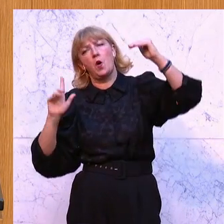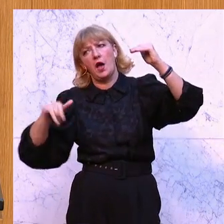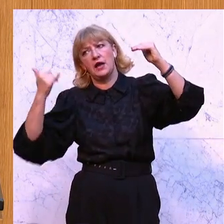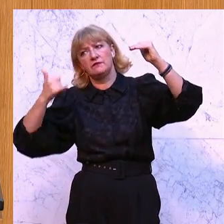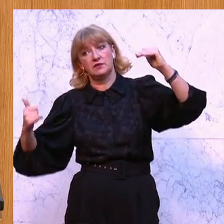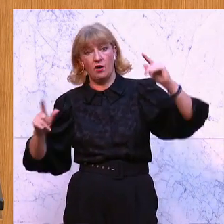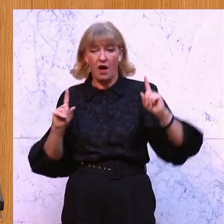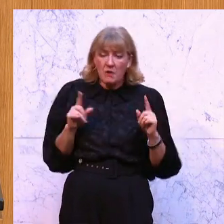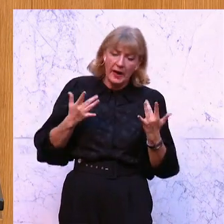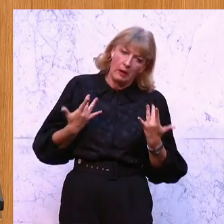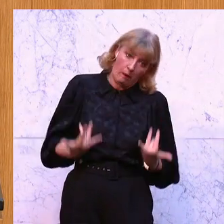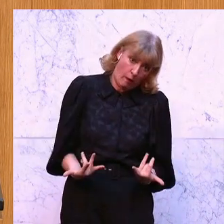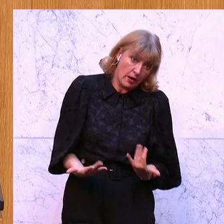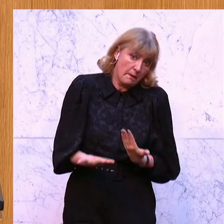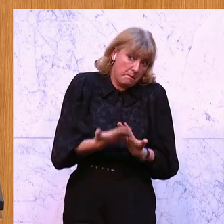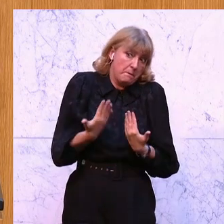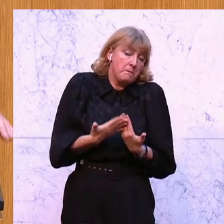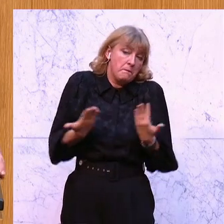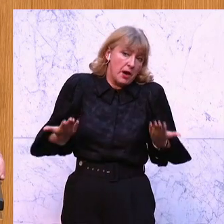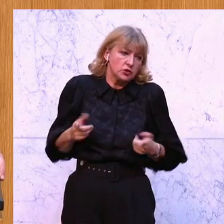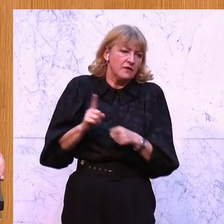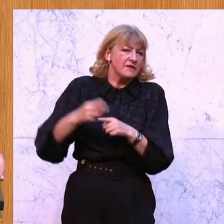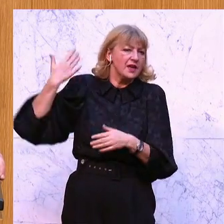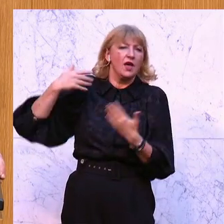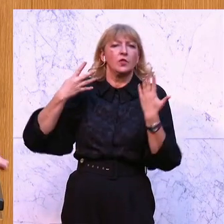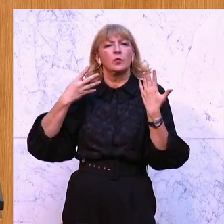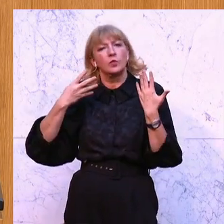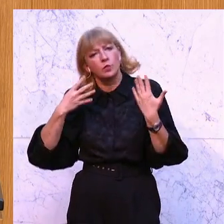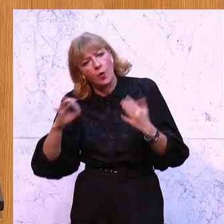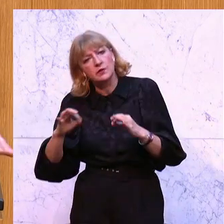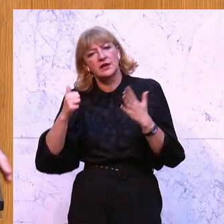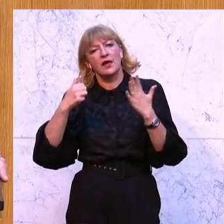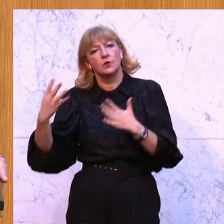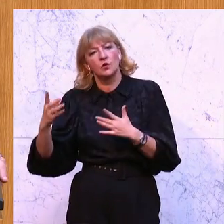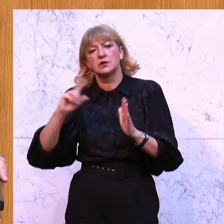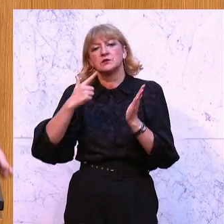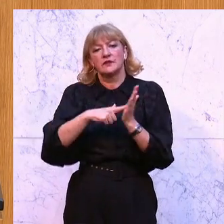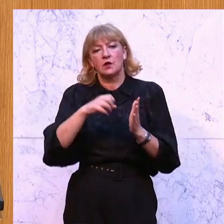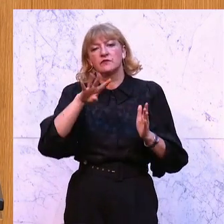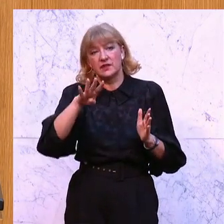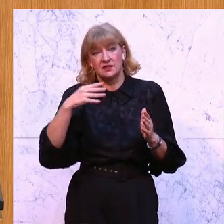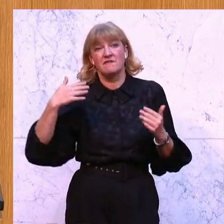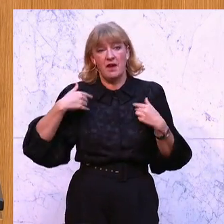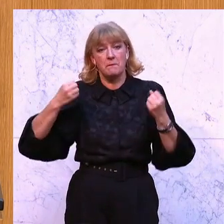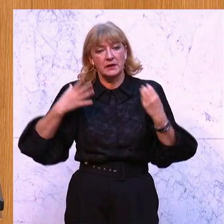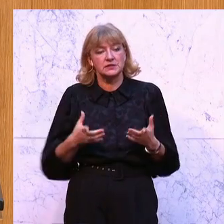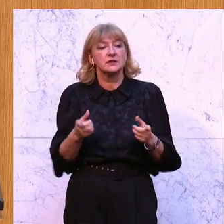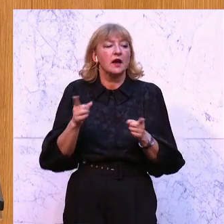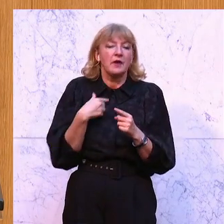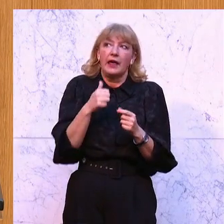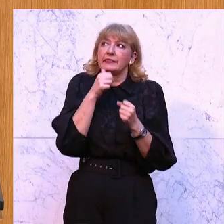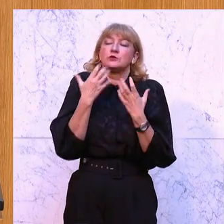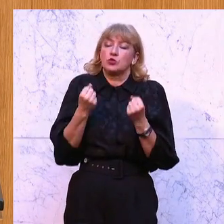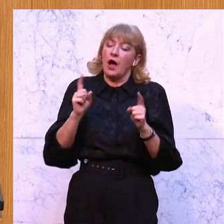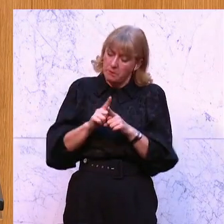heuer beispielsweise haben wir, wie schon in den Jahren 1990, 1991, aber 2012 und 2014, nur da nicht so stark ausgeprägt,